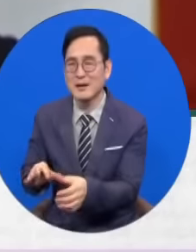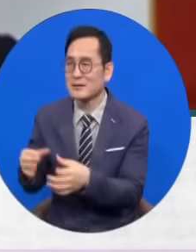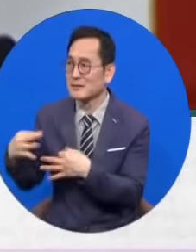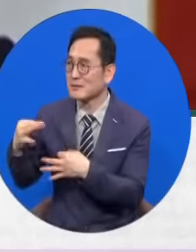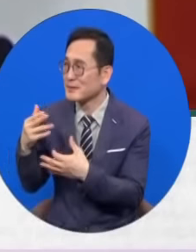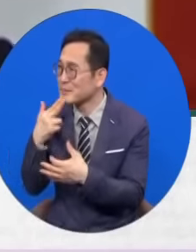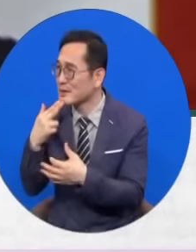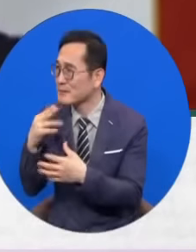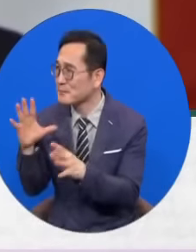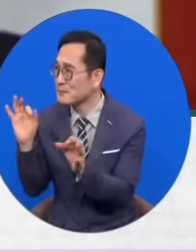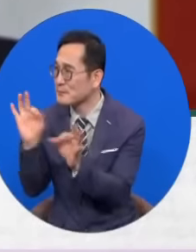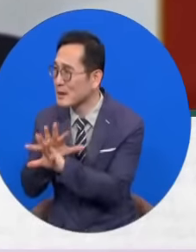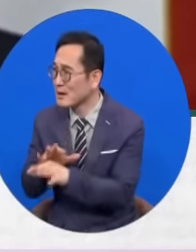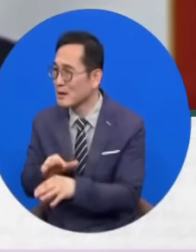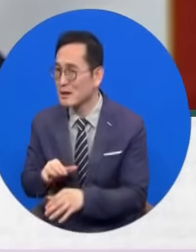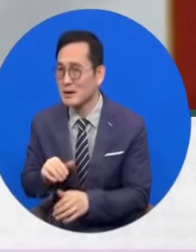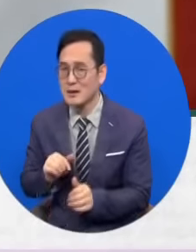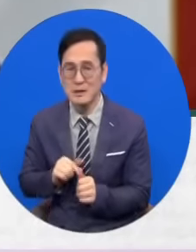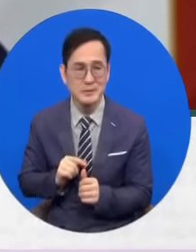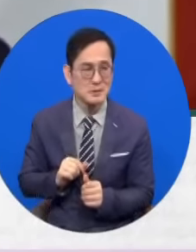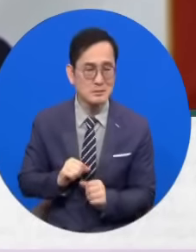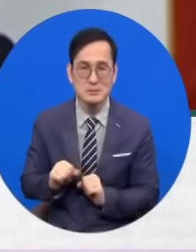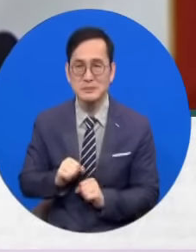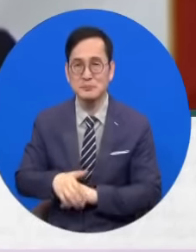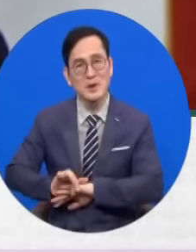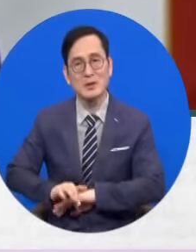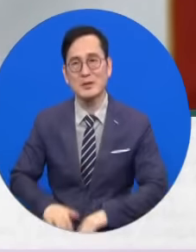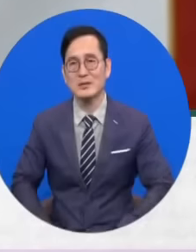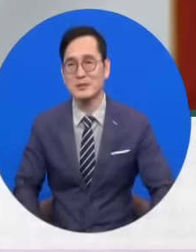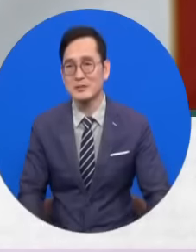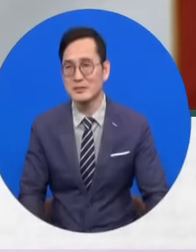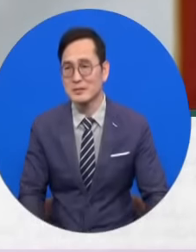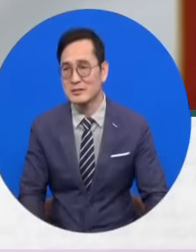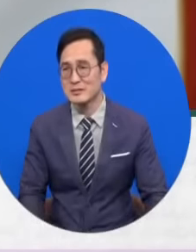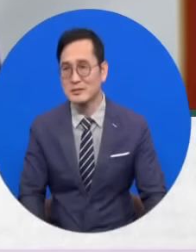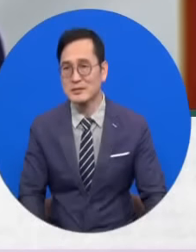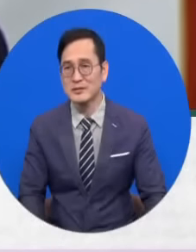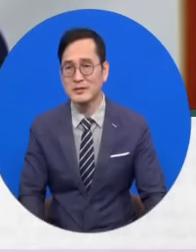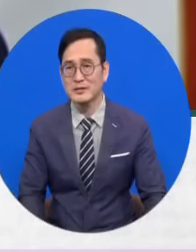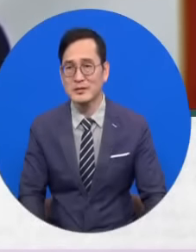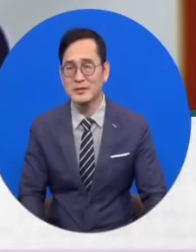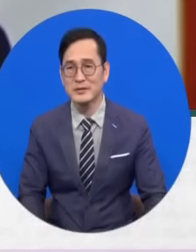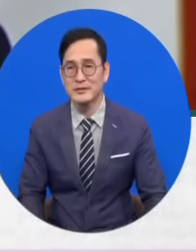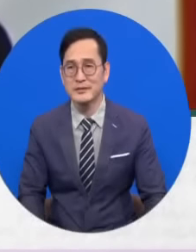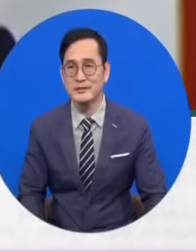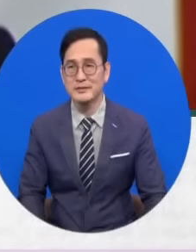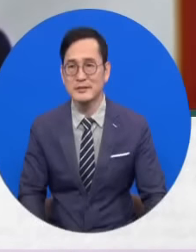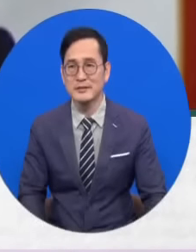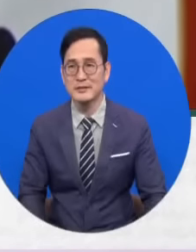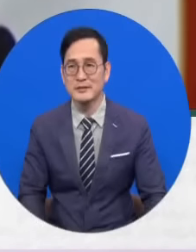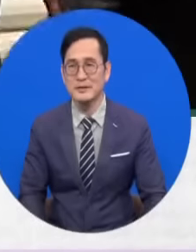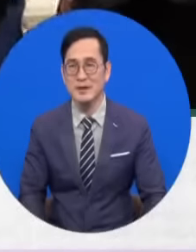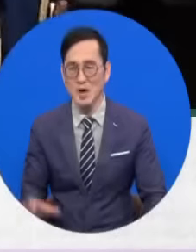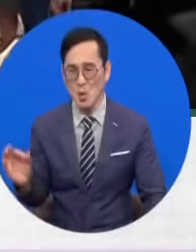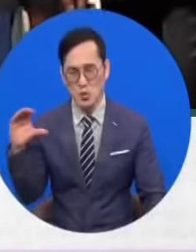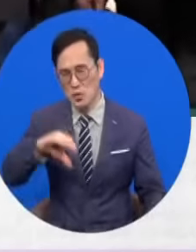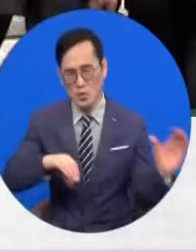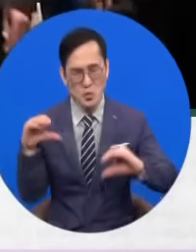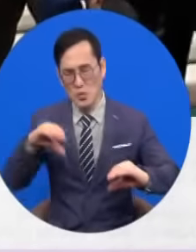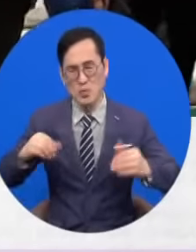펜실베니아 미시간 같은 접지에 TV 광고에 그냥 몰빵을 하는 그런 그런 정치 태입니다 그 돈 싸움이에요 돈